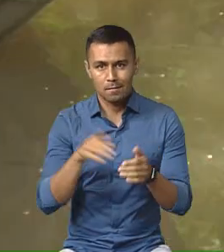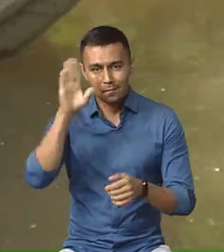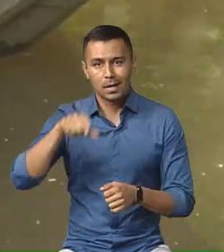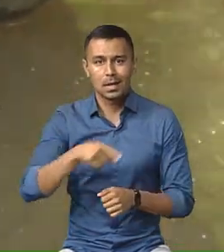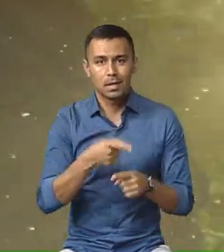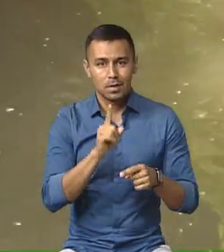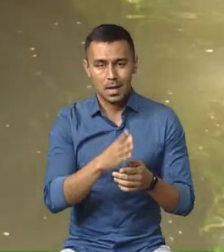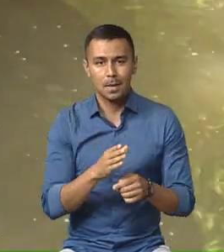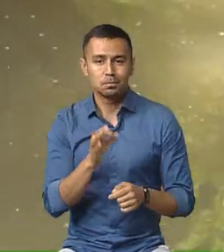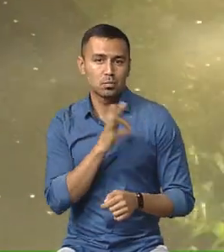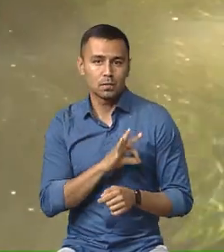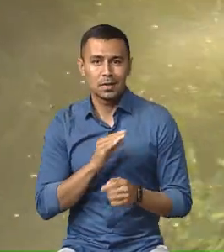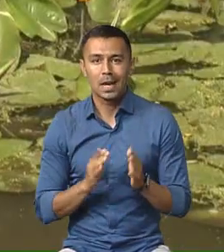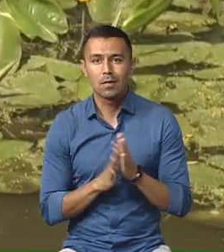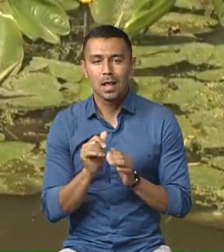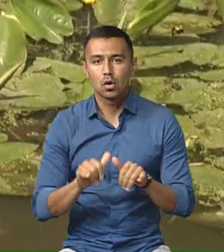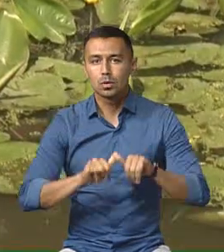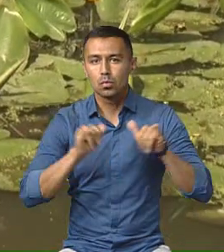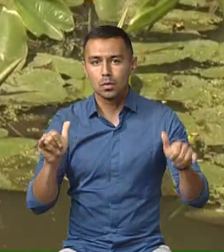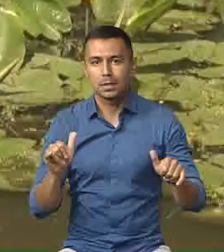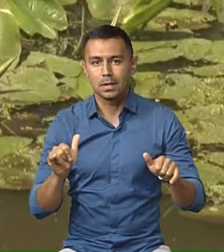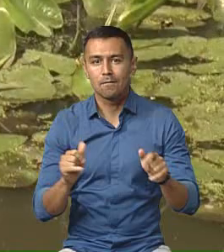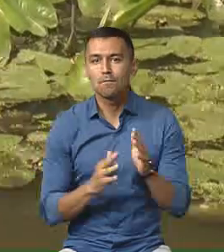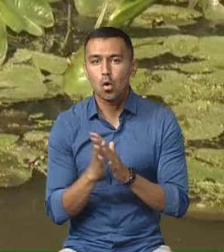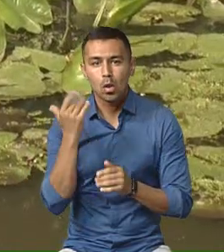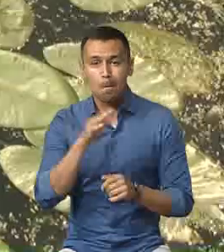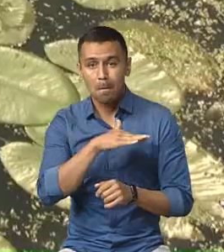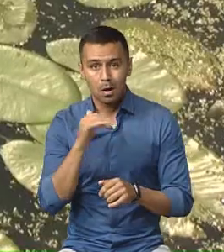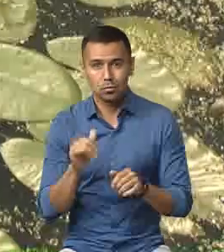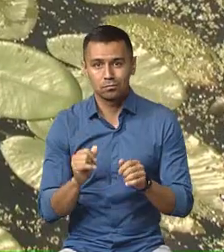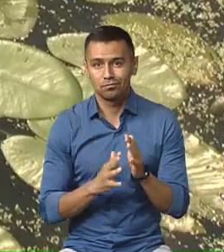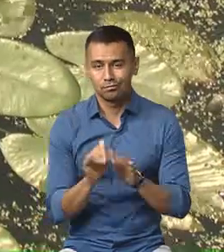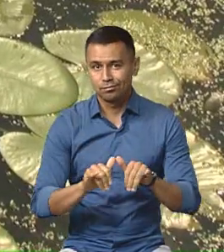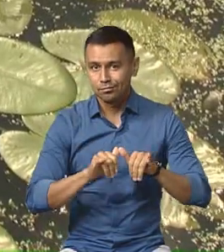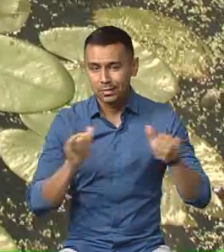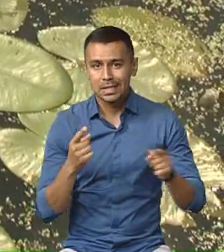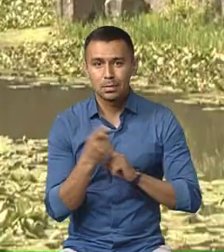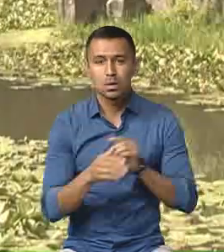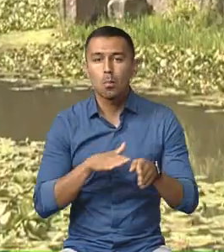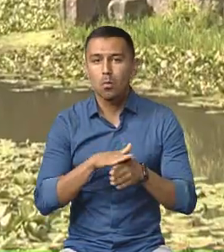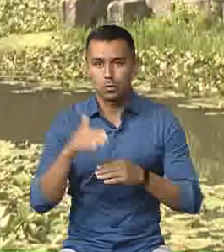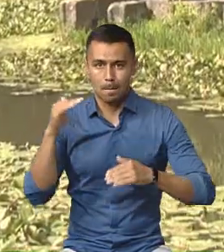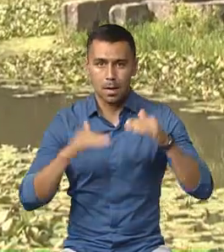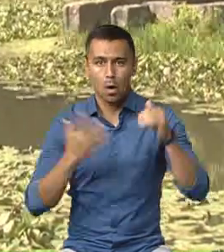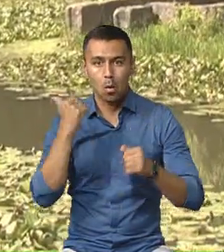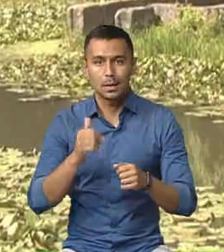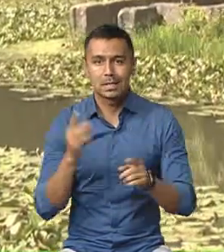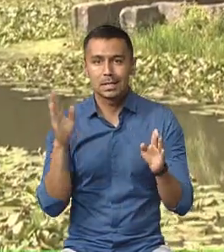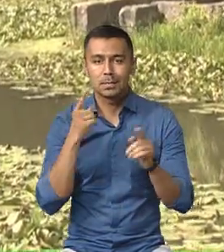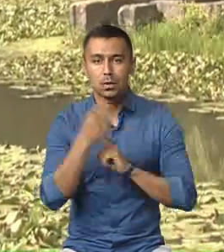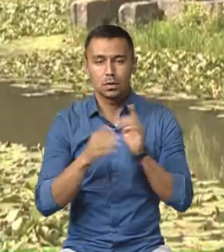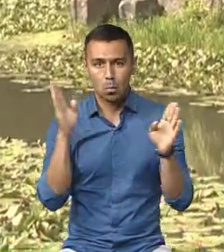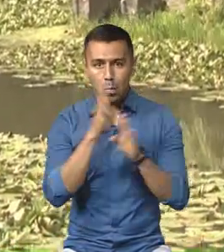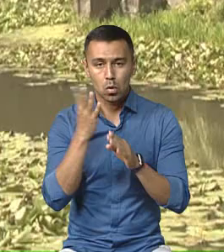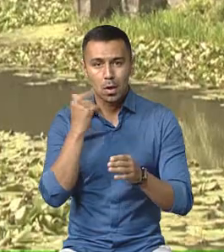є поживною речовиною для розмноження мікроводоростей. Коли дуже багато мікроводоростей, змінюється повністю баланс. При зміні погоди мікроводорості,